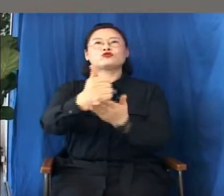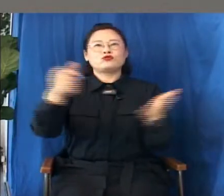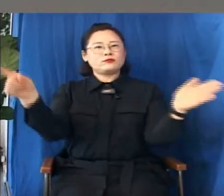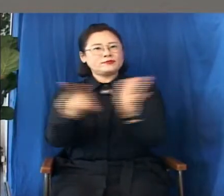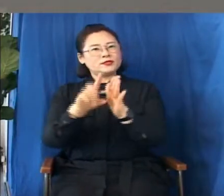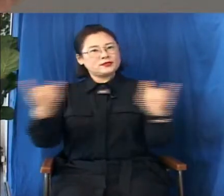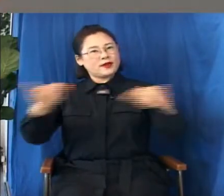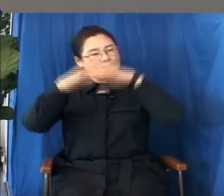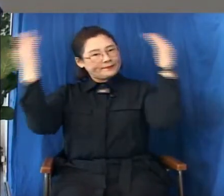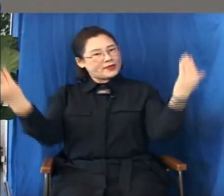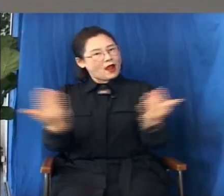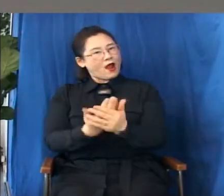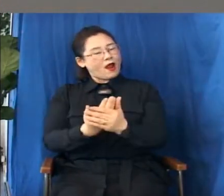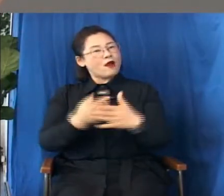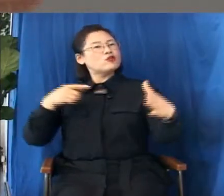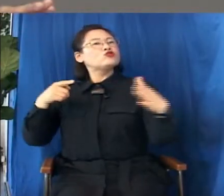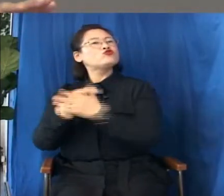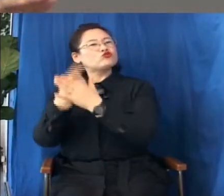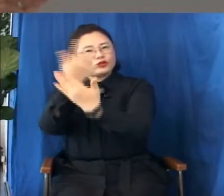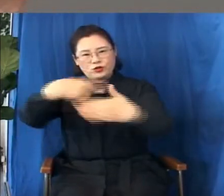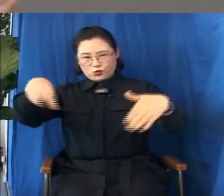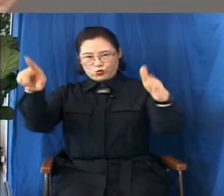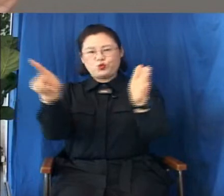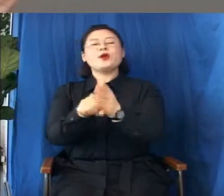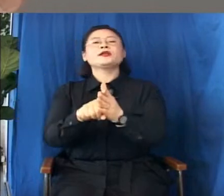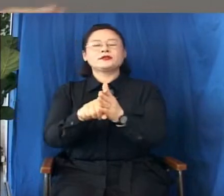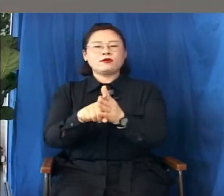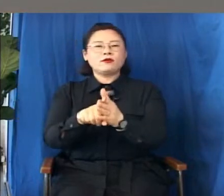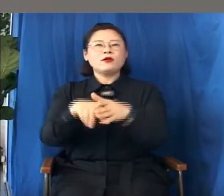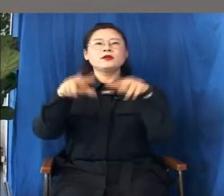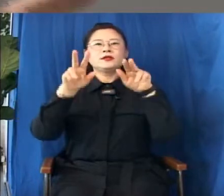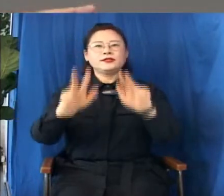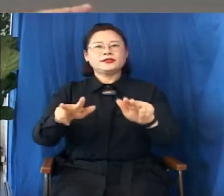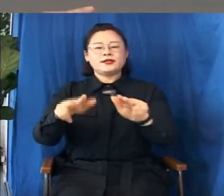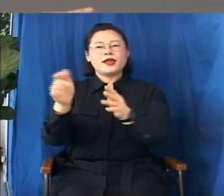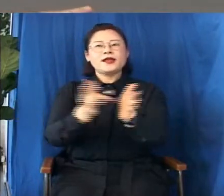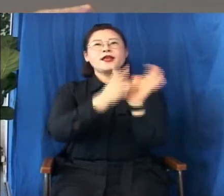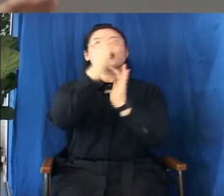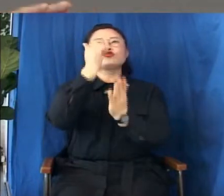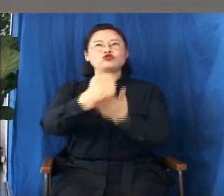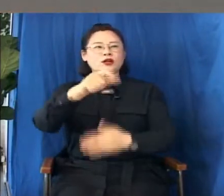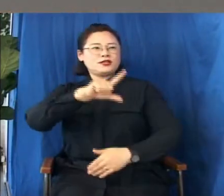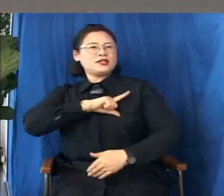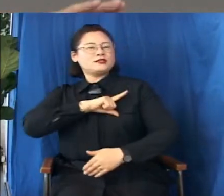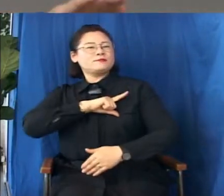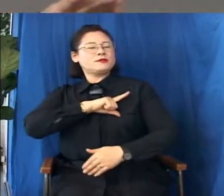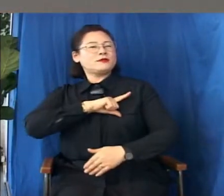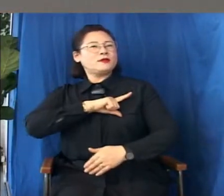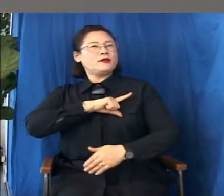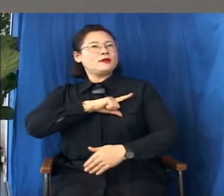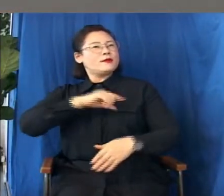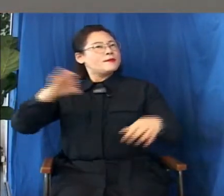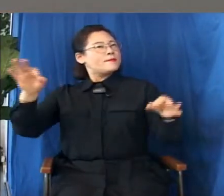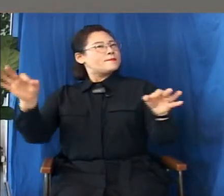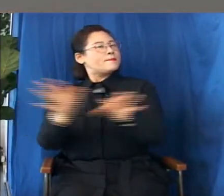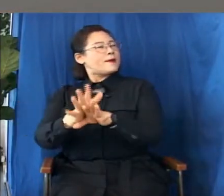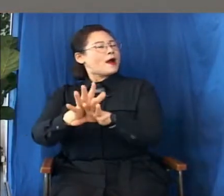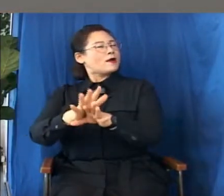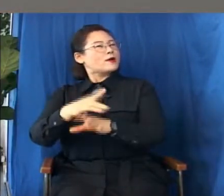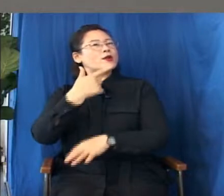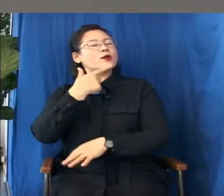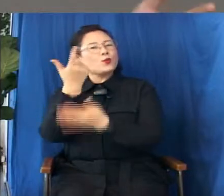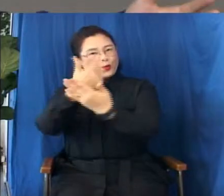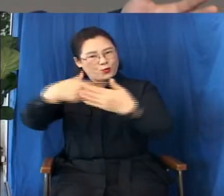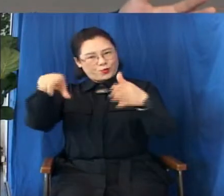사형시키거나 이렇게 해서 지금 그 예수 그리스도의 예수라고 하는 이름을 없애버리겠다 이겁니다. 그래서 한 대제사장이